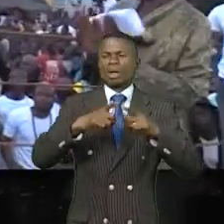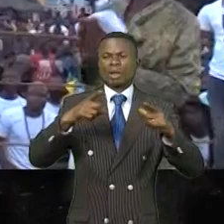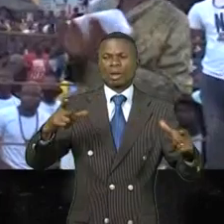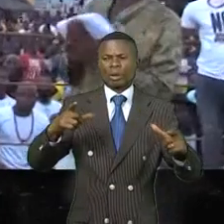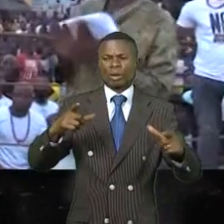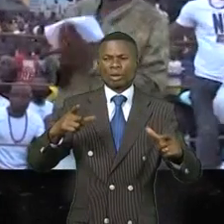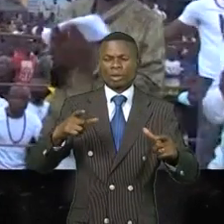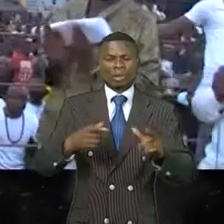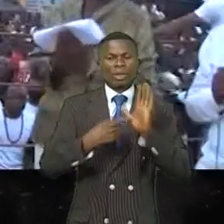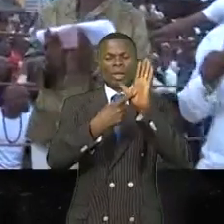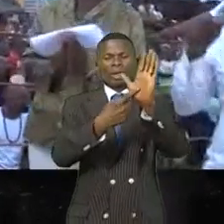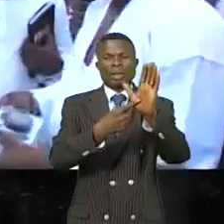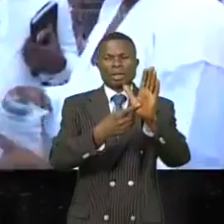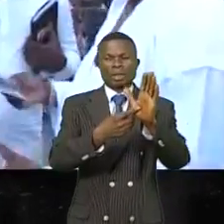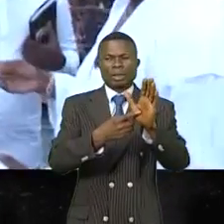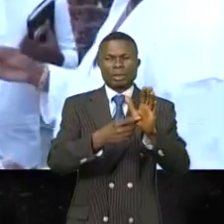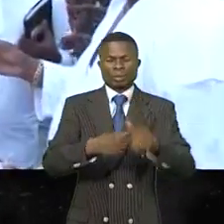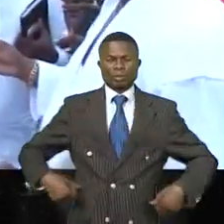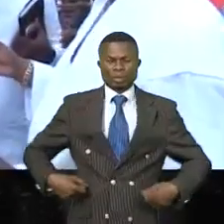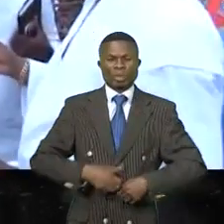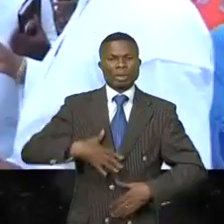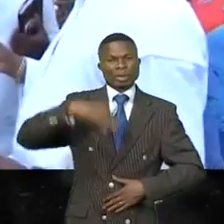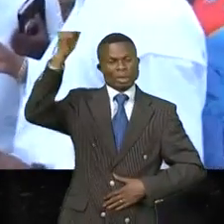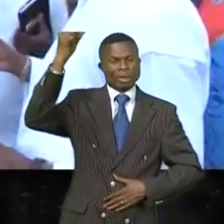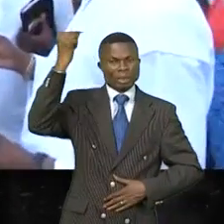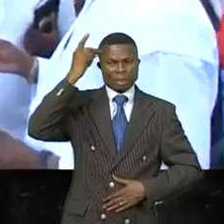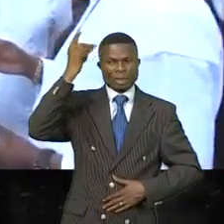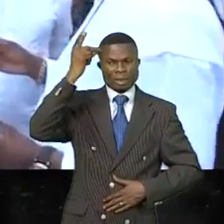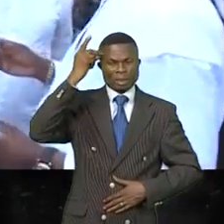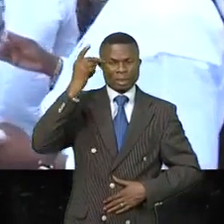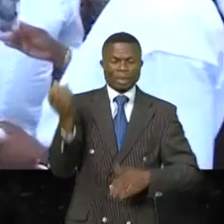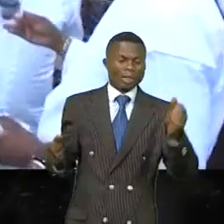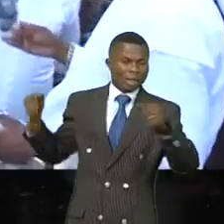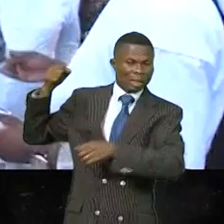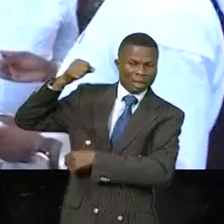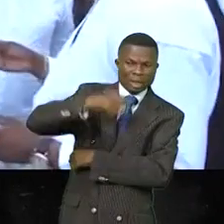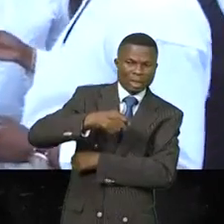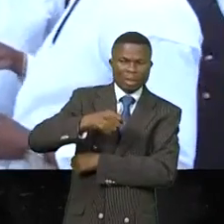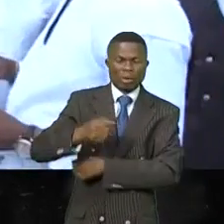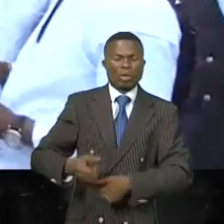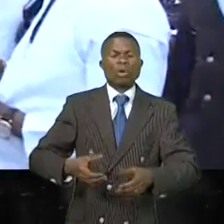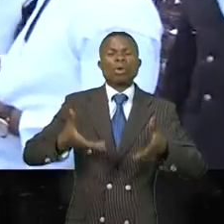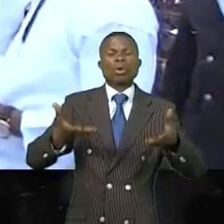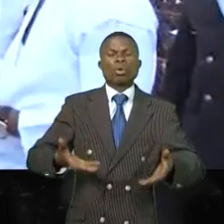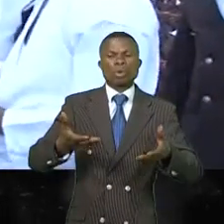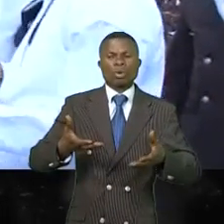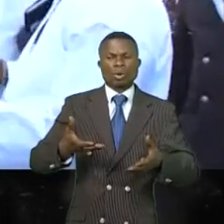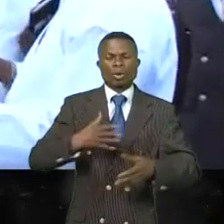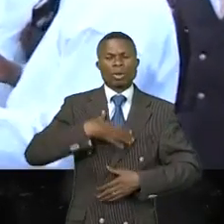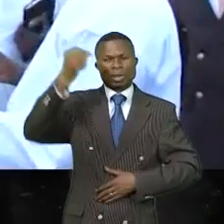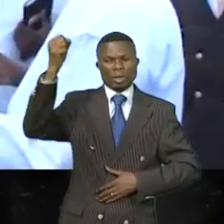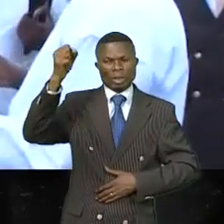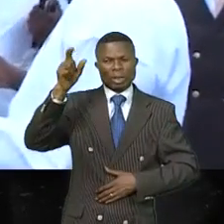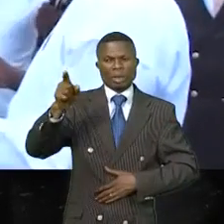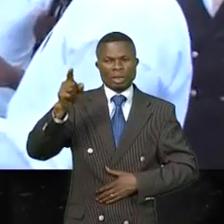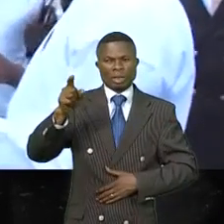de la présentation de la ceinture des champions de Kinshasa de catch catégorie poids lourd remportée par Lokamba